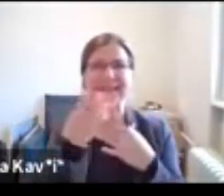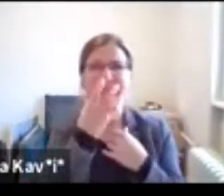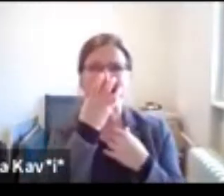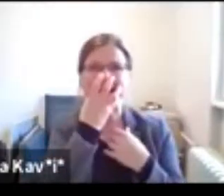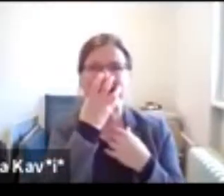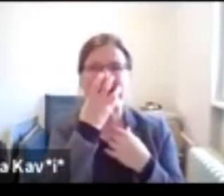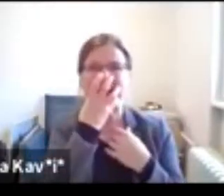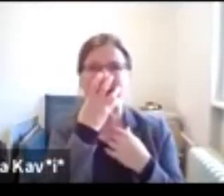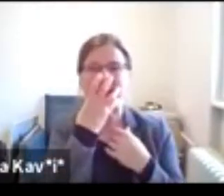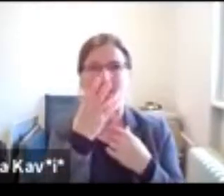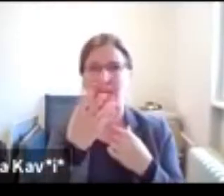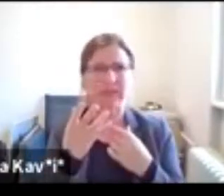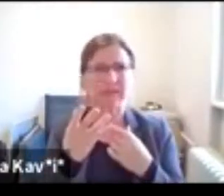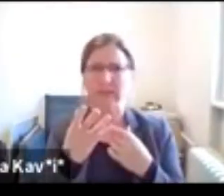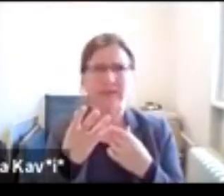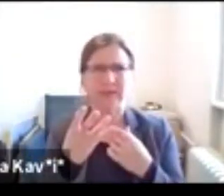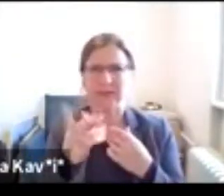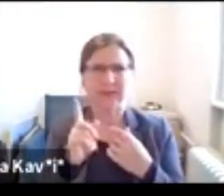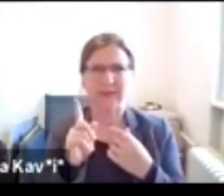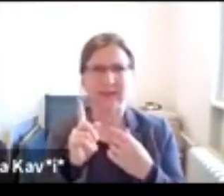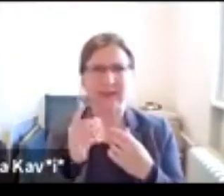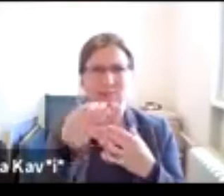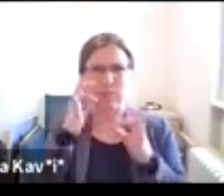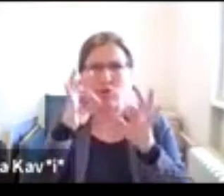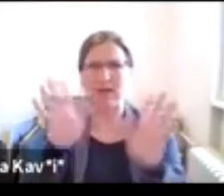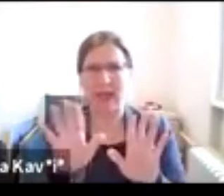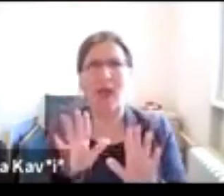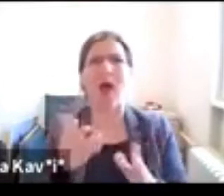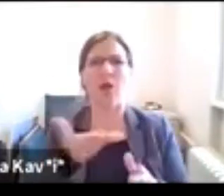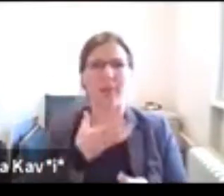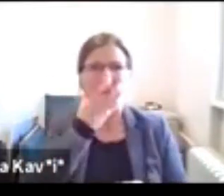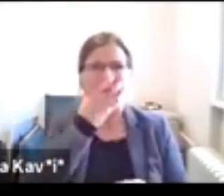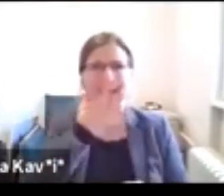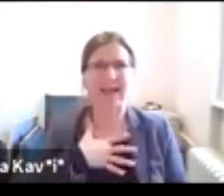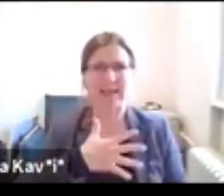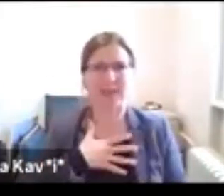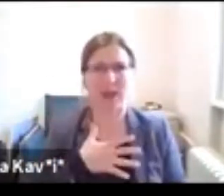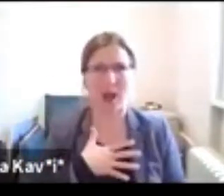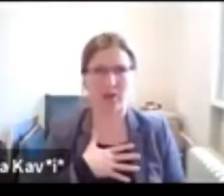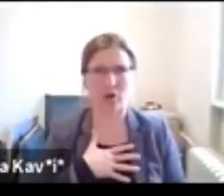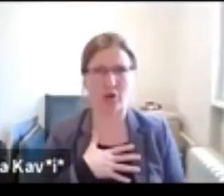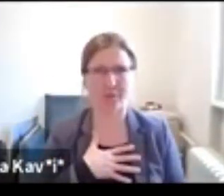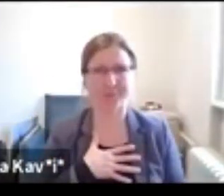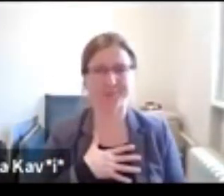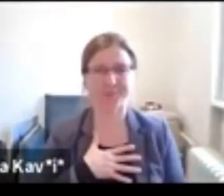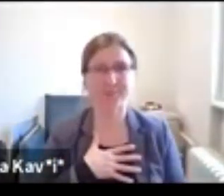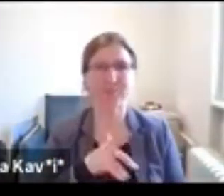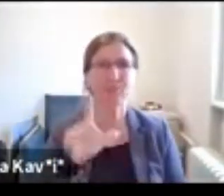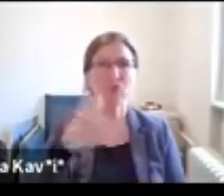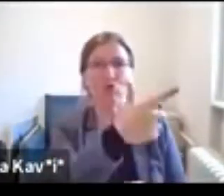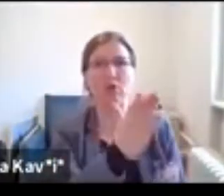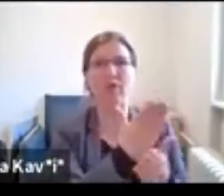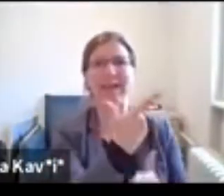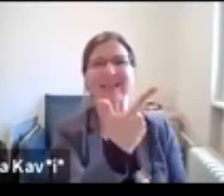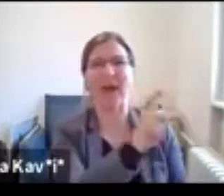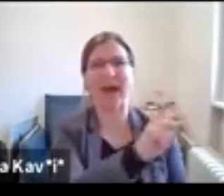i otišao sam na respirator. Ljudi su obično na respiratoru 2 tjedna, ja sam bio tjedan dana.